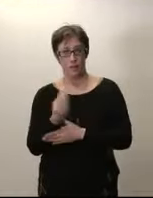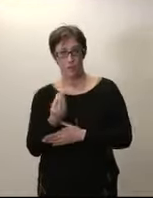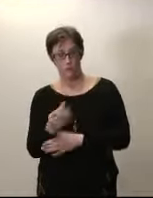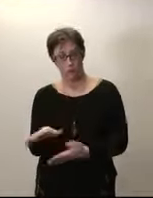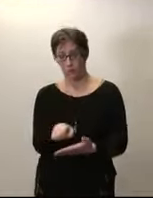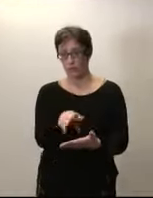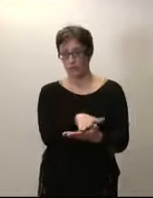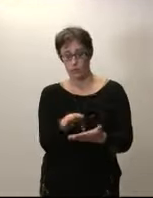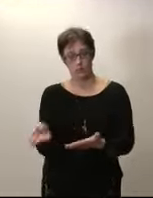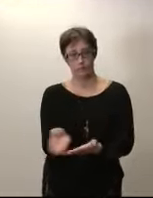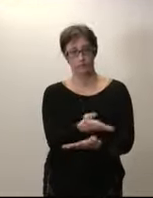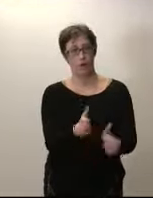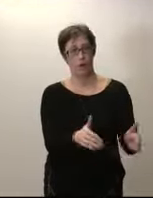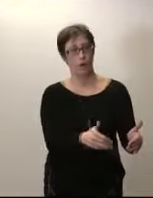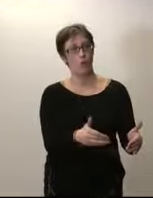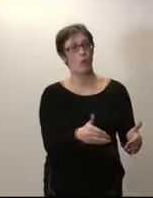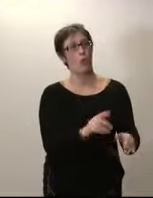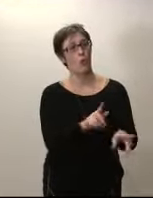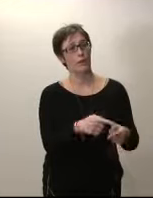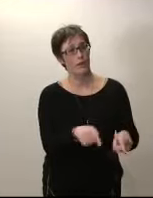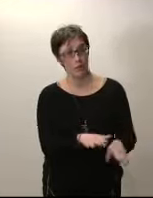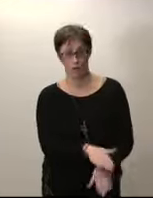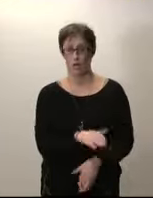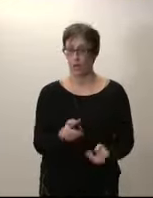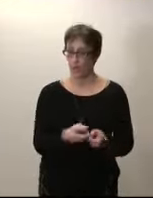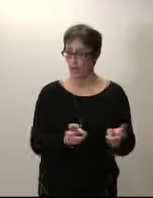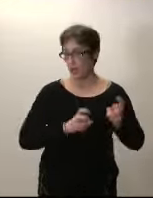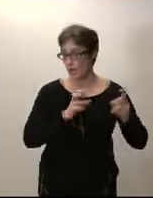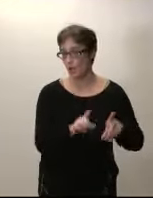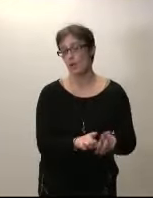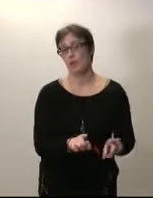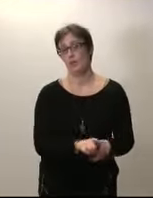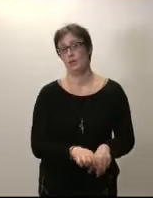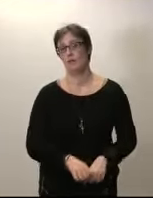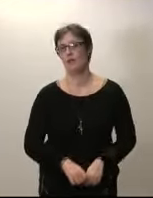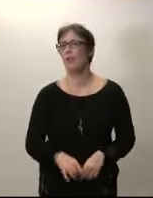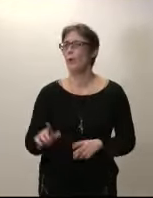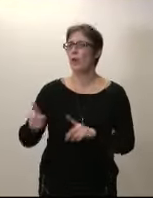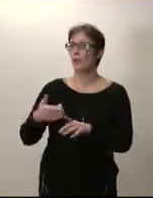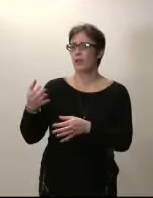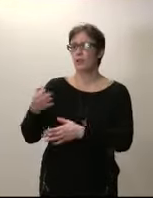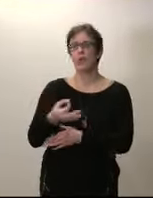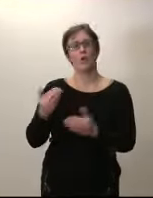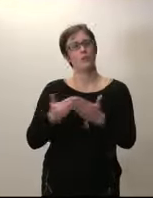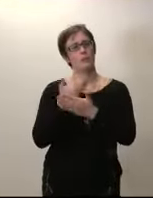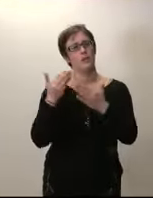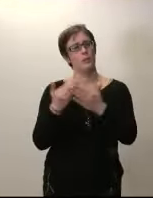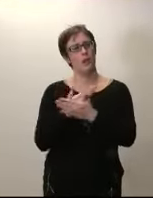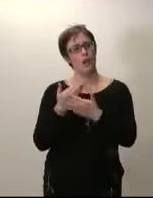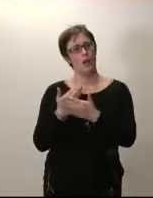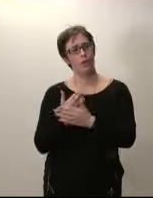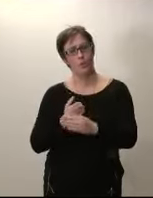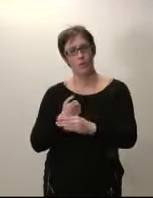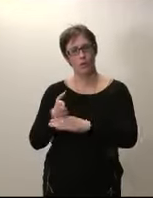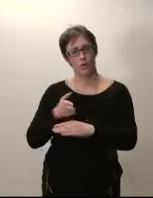Je voulais le rappeler. Vous parlez aussi donc des baisses des entrées au Scala. Donc je m'interroge aussi sur le